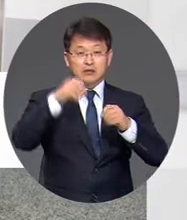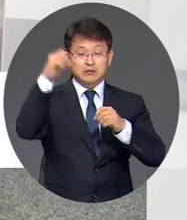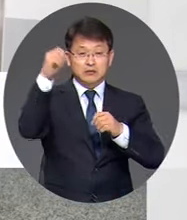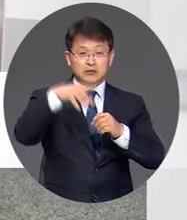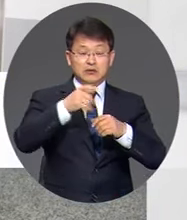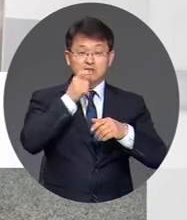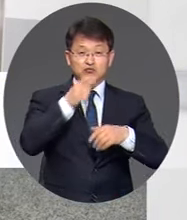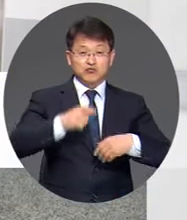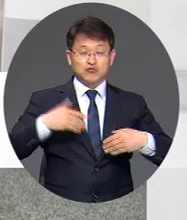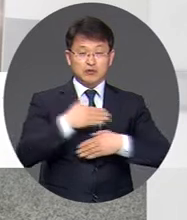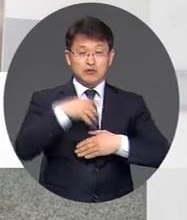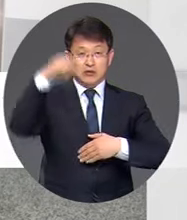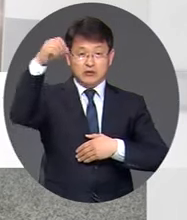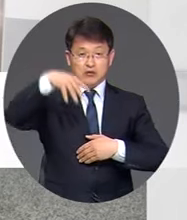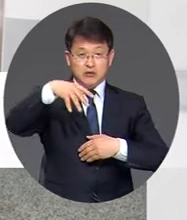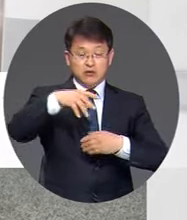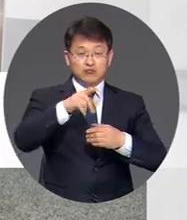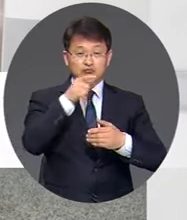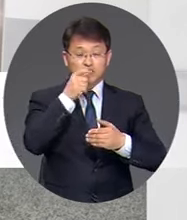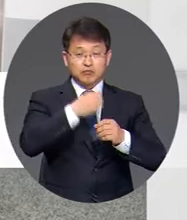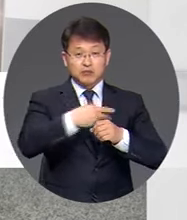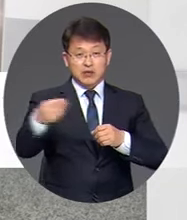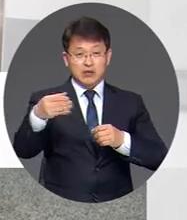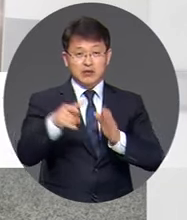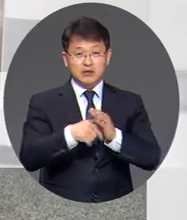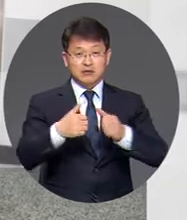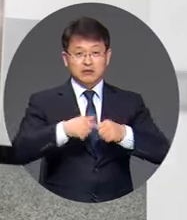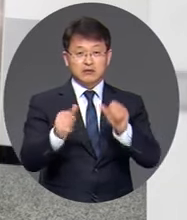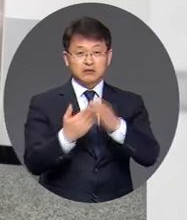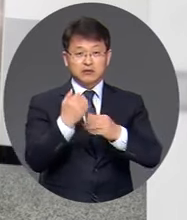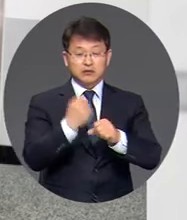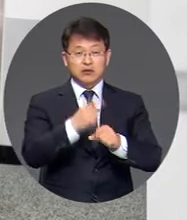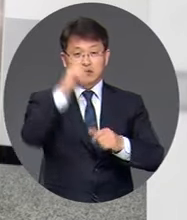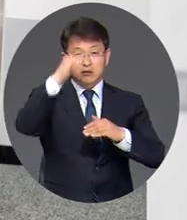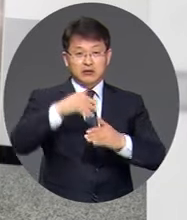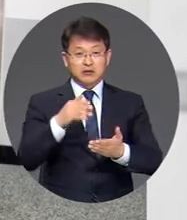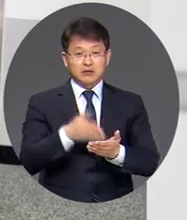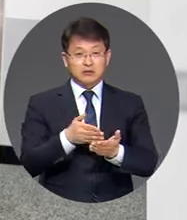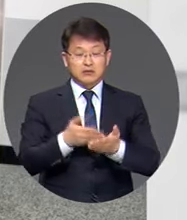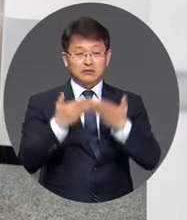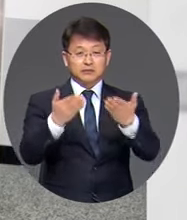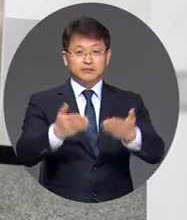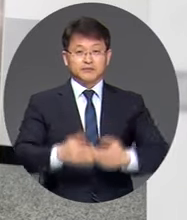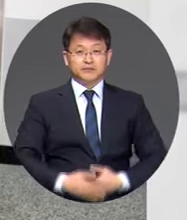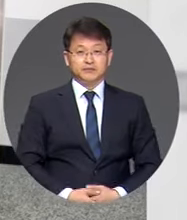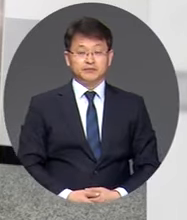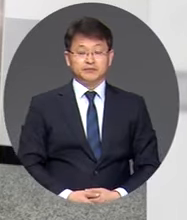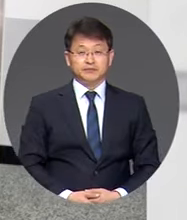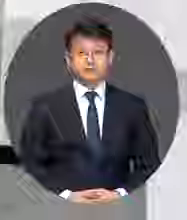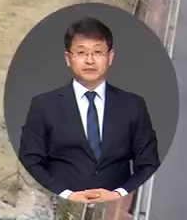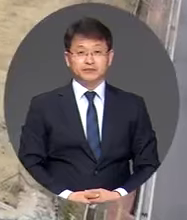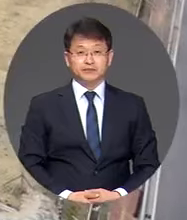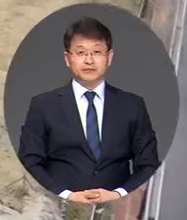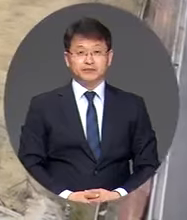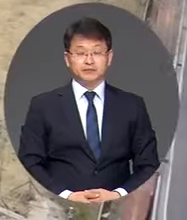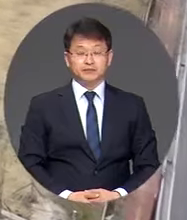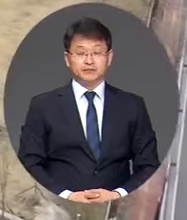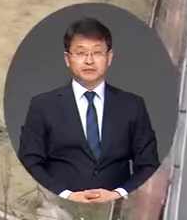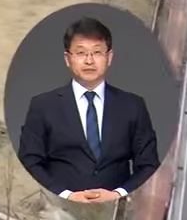배관이 터지면서 문제가 불거진 건데 어떻게 된 일인지 이선영 기자가 취재했습니다.